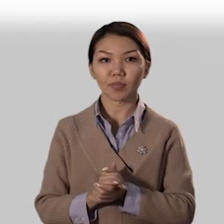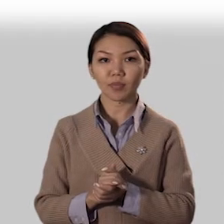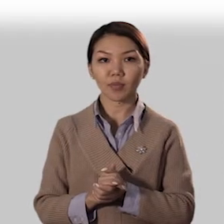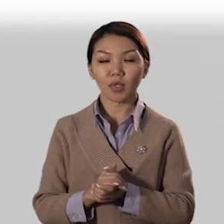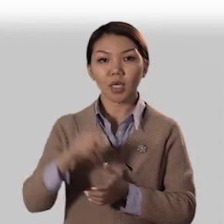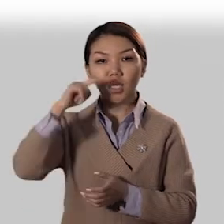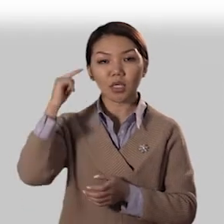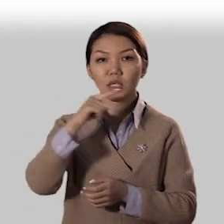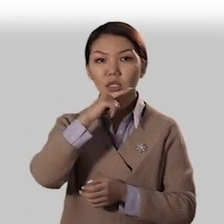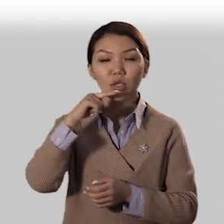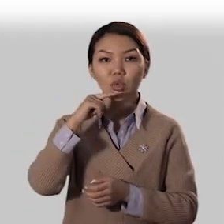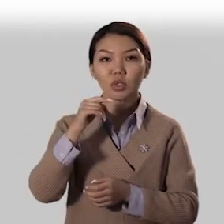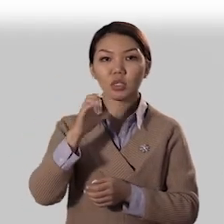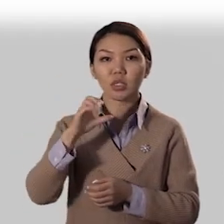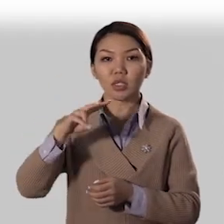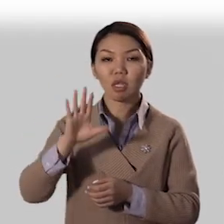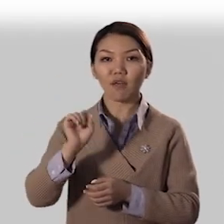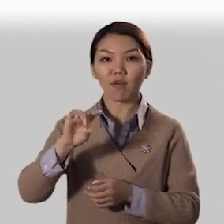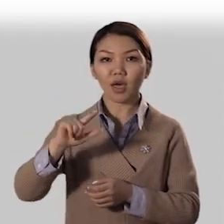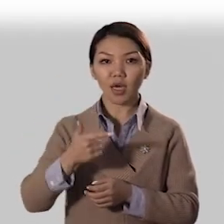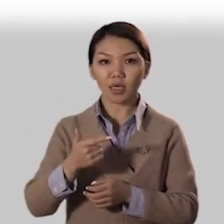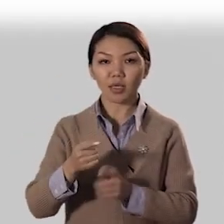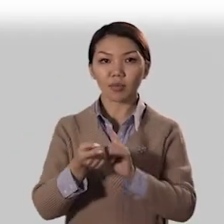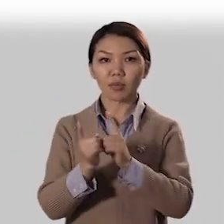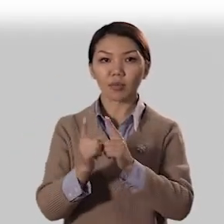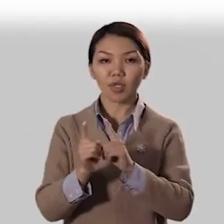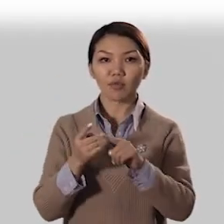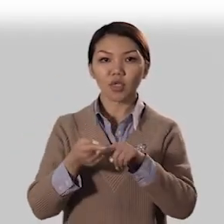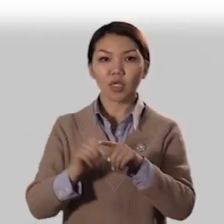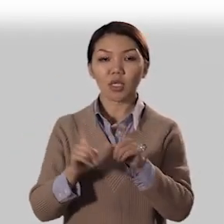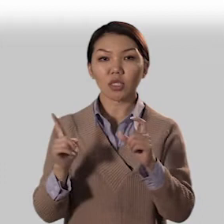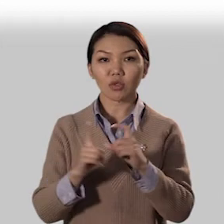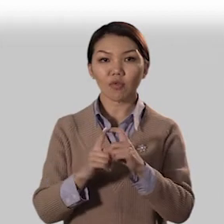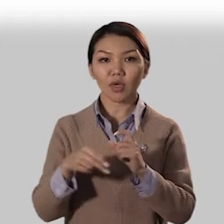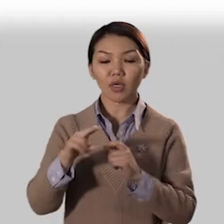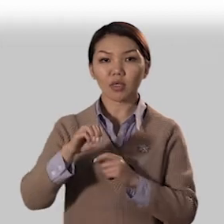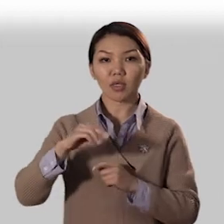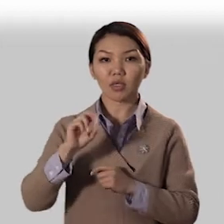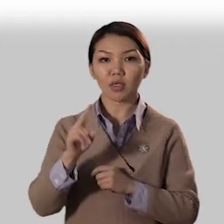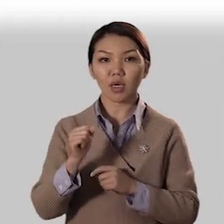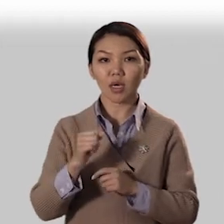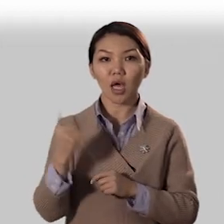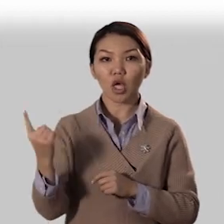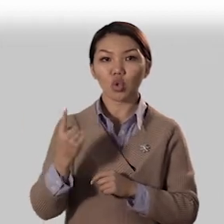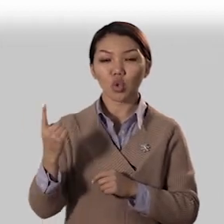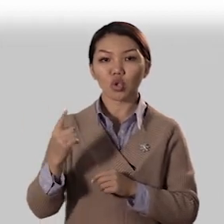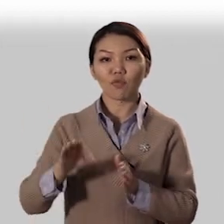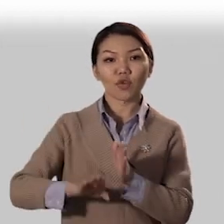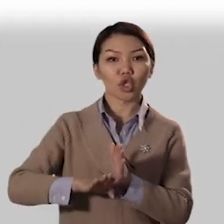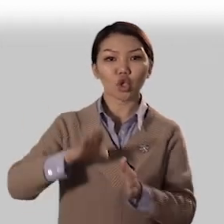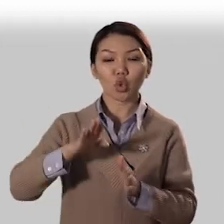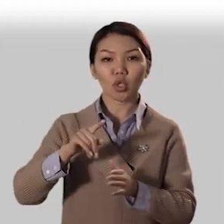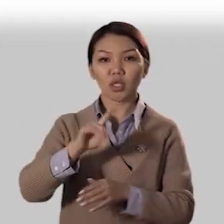дает следующее толкование слову датка датка одной из высоких званий в к